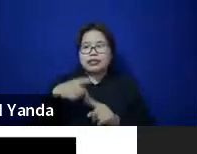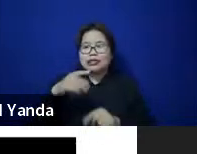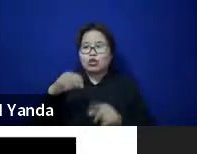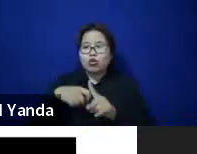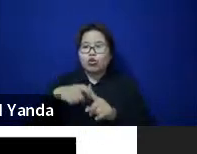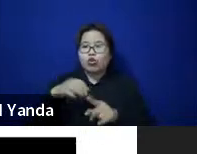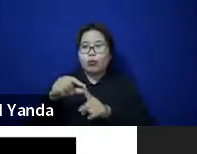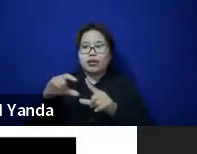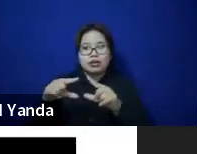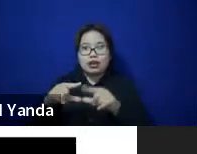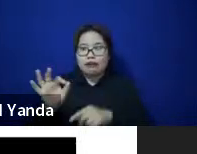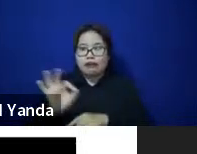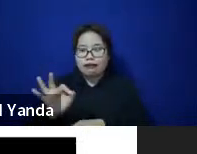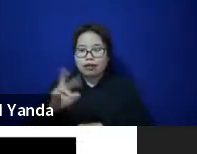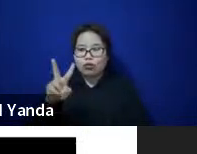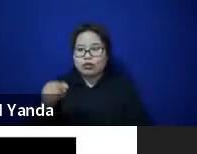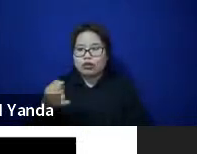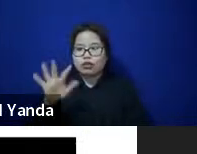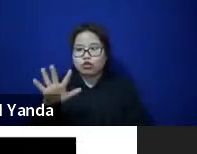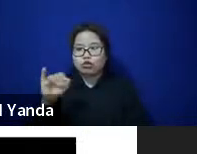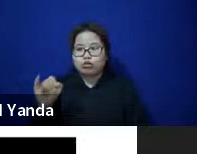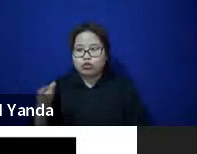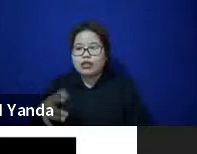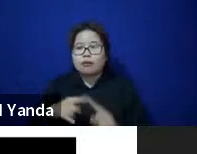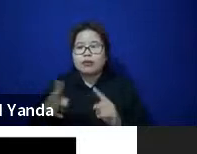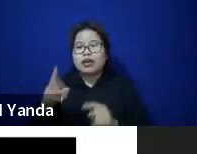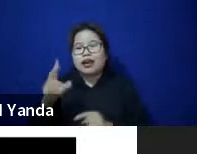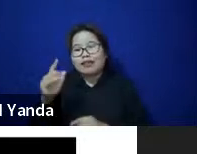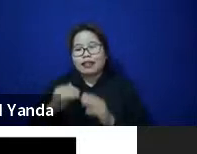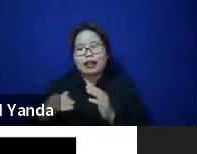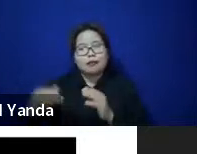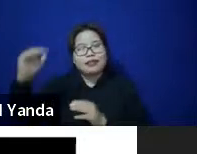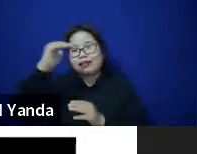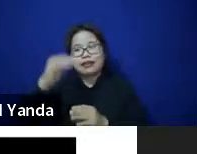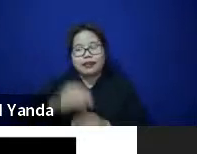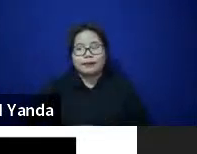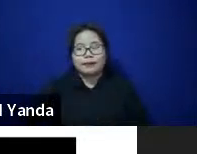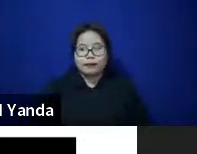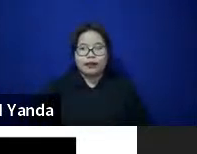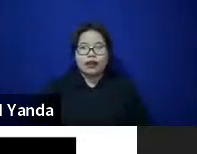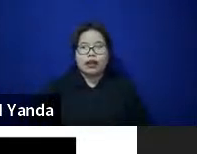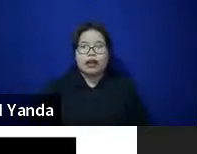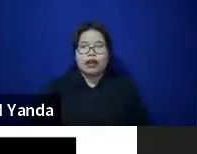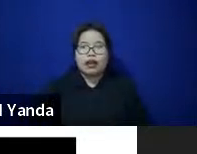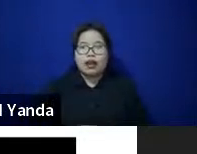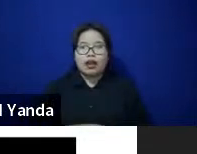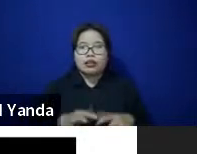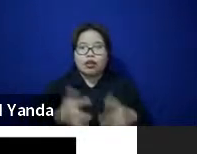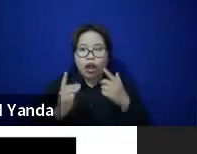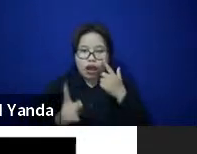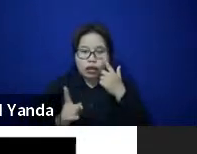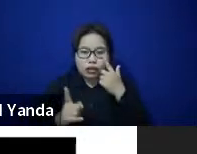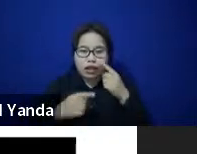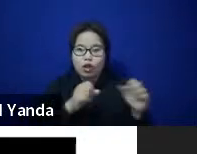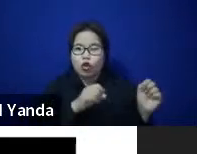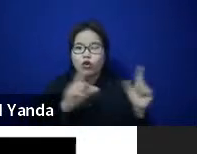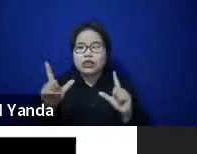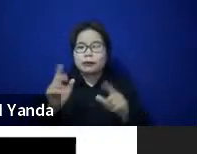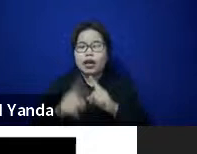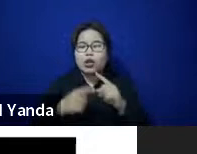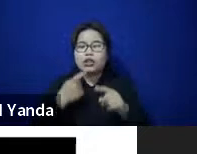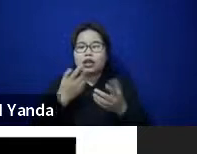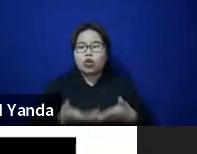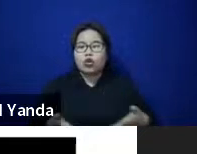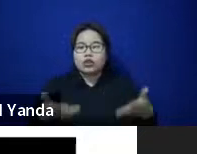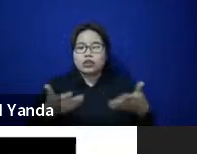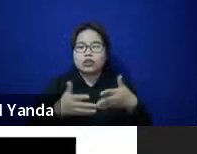gitu. Mungkin ada kali ya, tapi rata-rata lebih tinggi dari itu. Dan ada spinal cord set untuk kondisi-kondisi